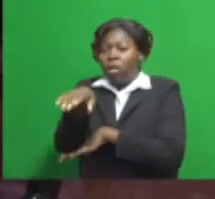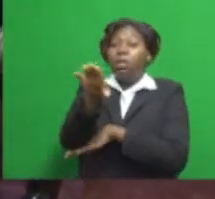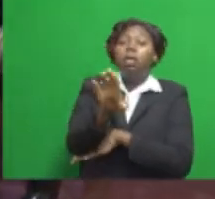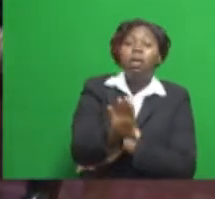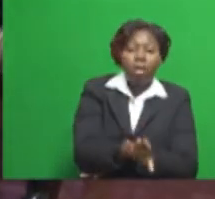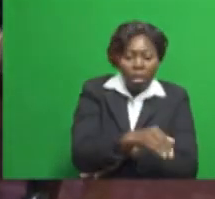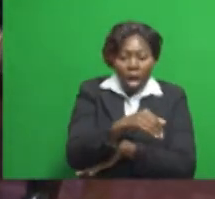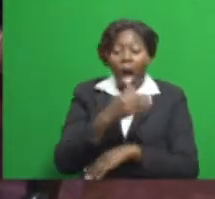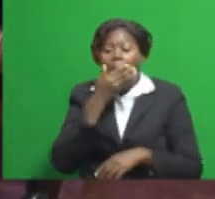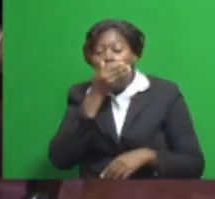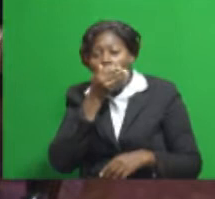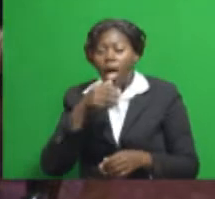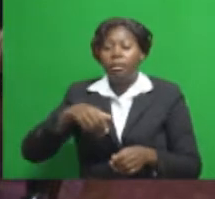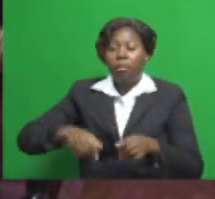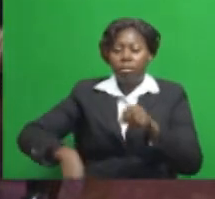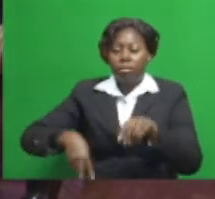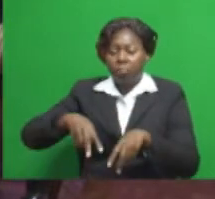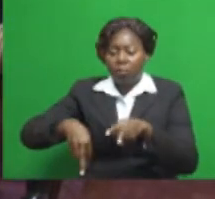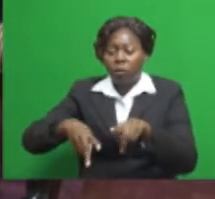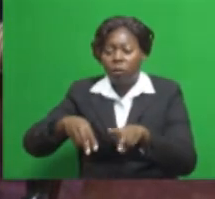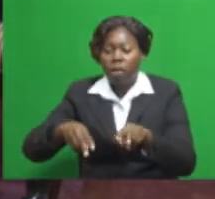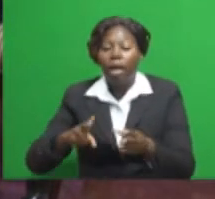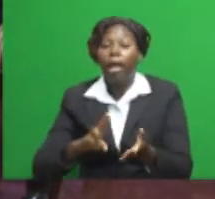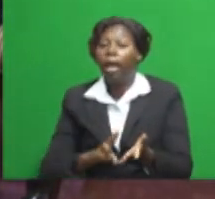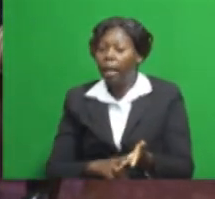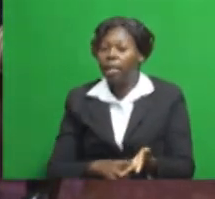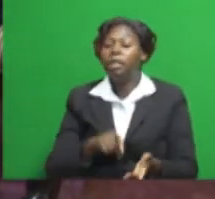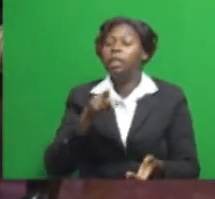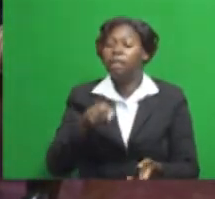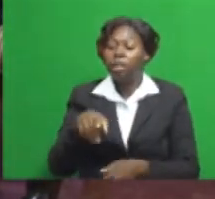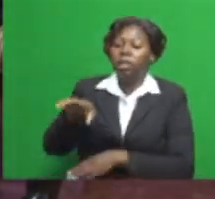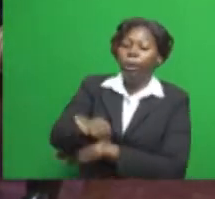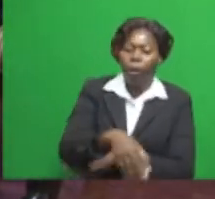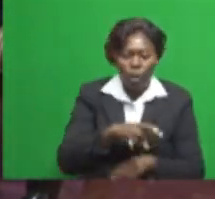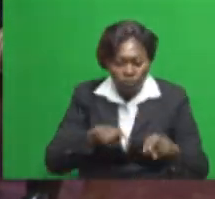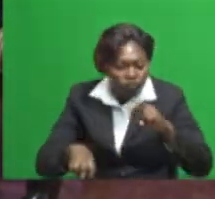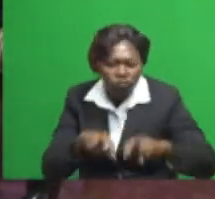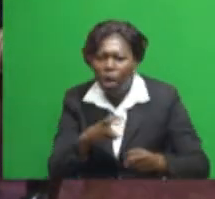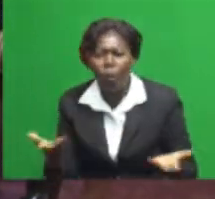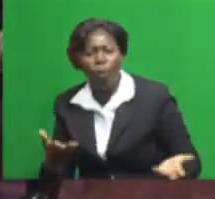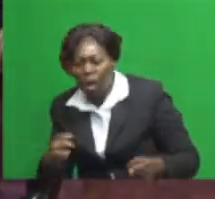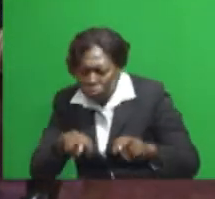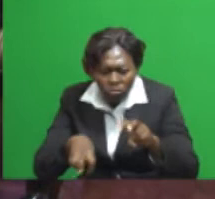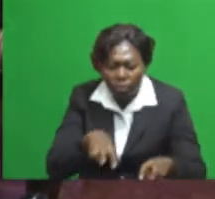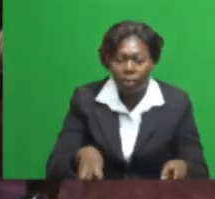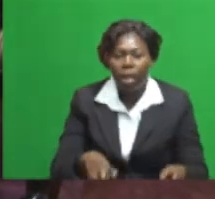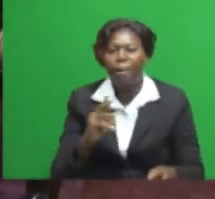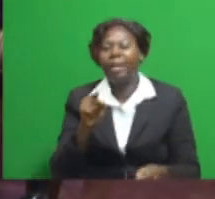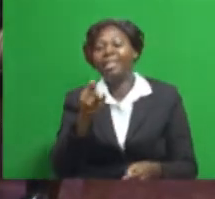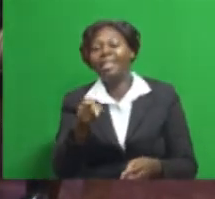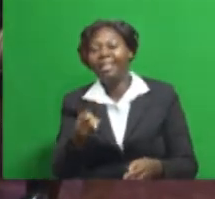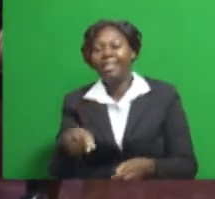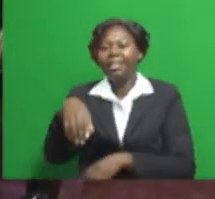ndaingochemba ndiri mumakumba ayo ndichochemba iye ichitsvaga kuti inditswanye variko vapenya mai vaona nhasi. Aiwa